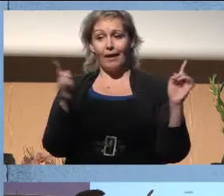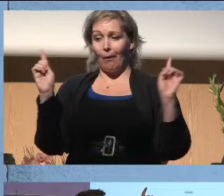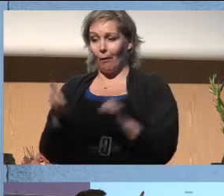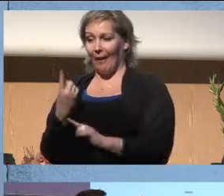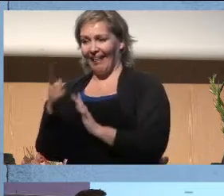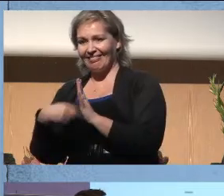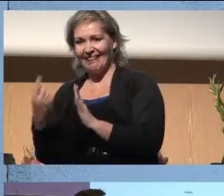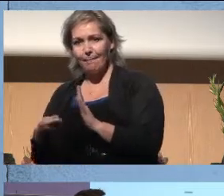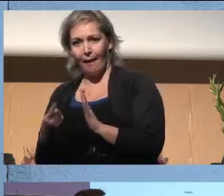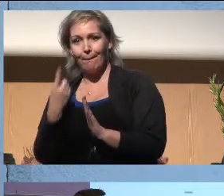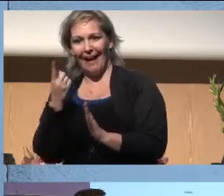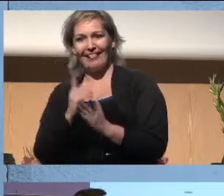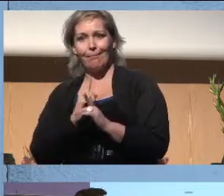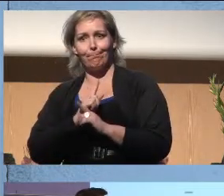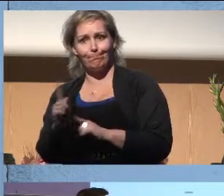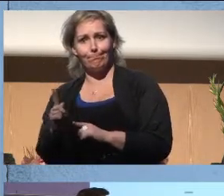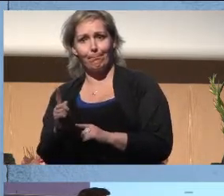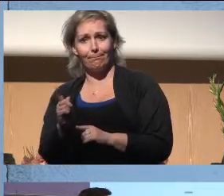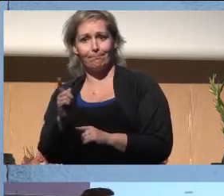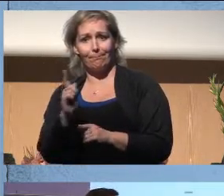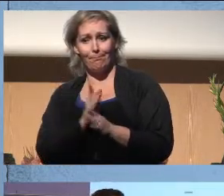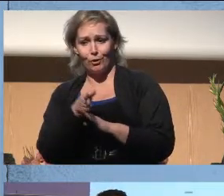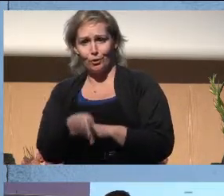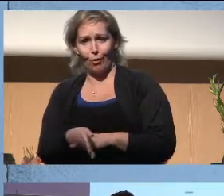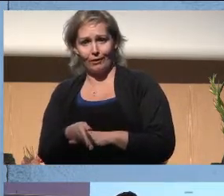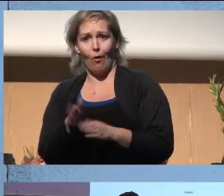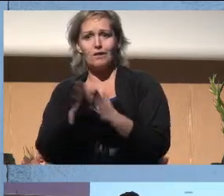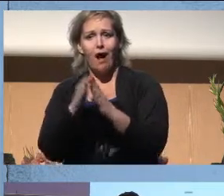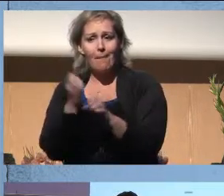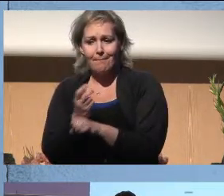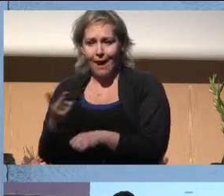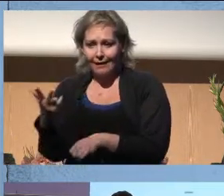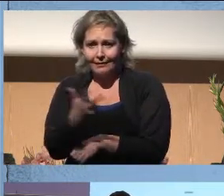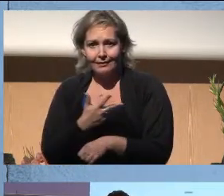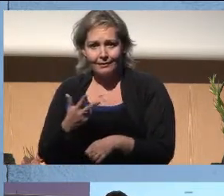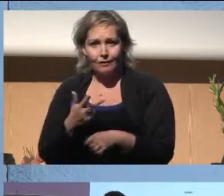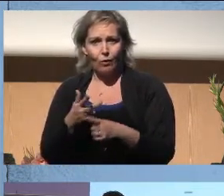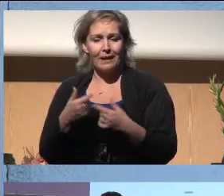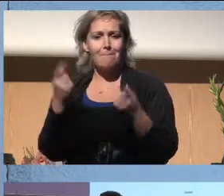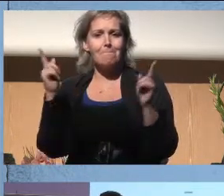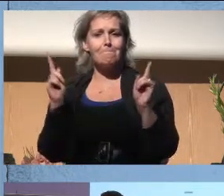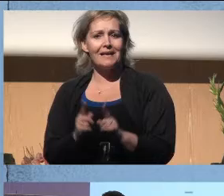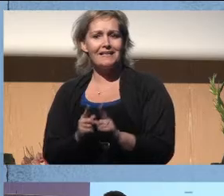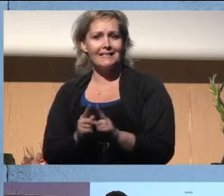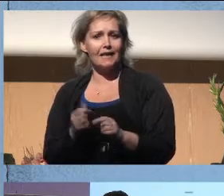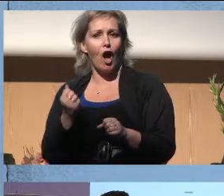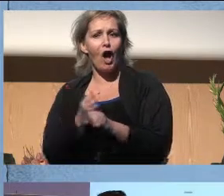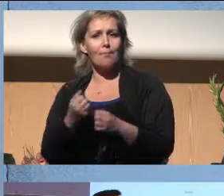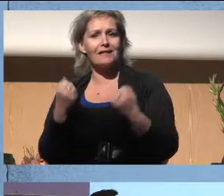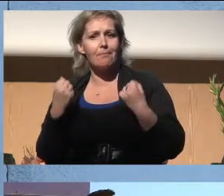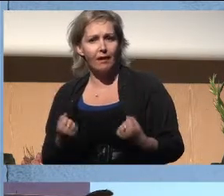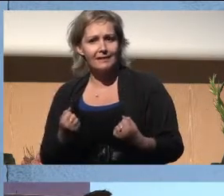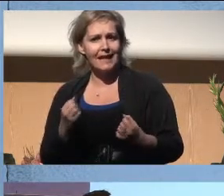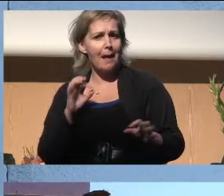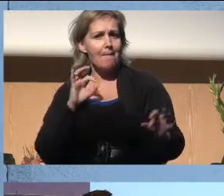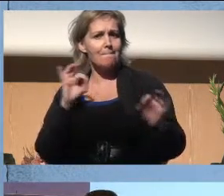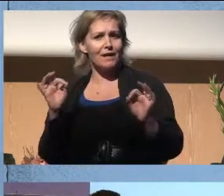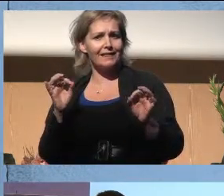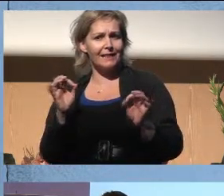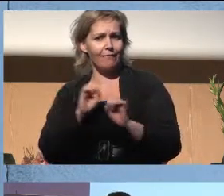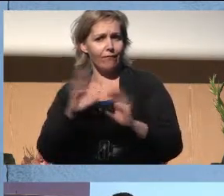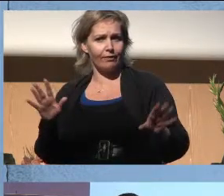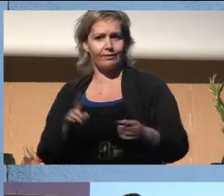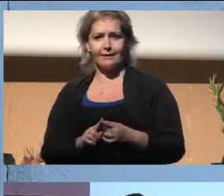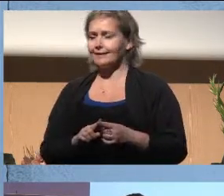timme. Det blev ett besök för patienten, ökat samarbete och minskad arbetsbelastning. Pretty nice. Och det här fick de pris